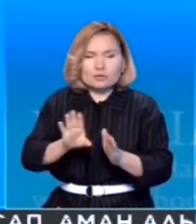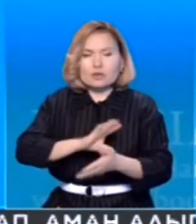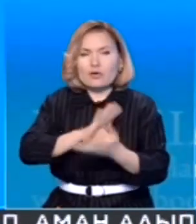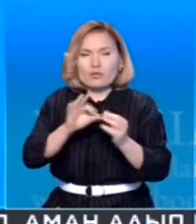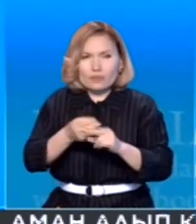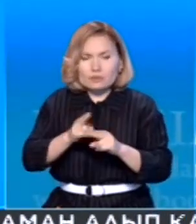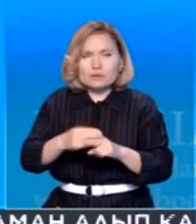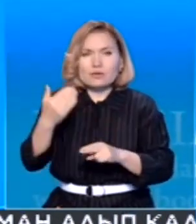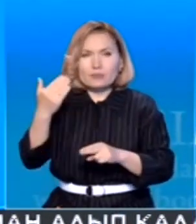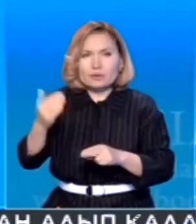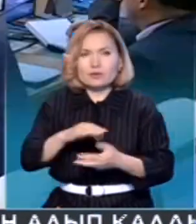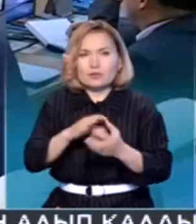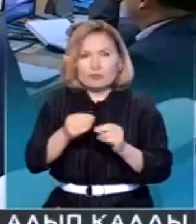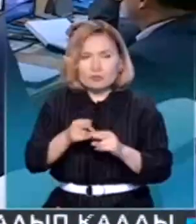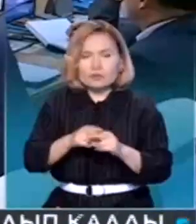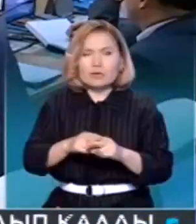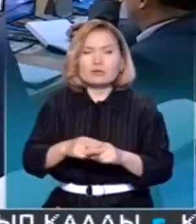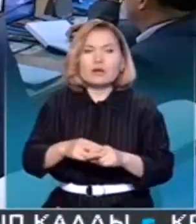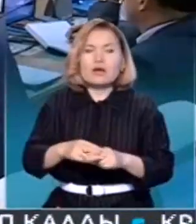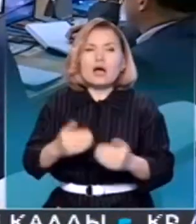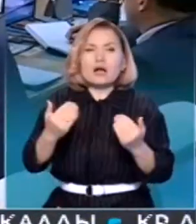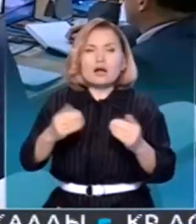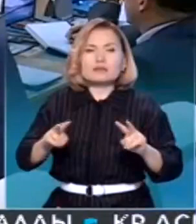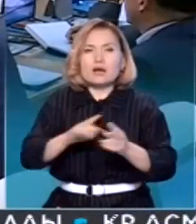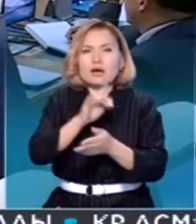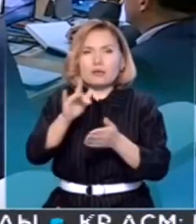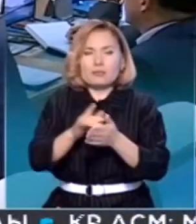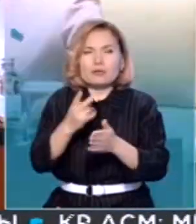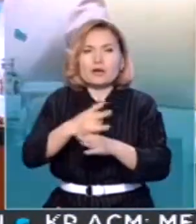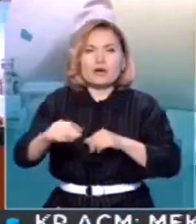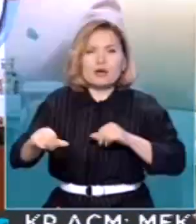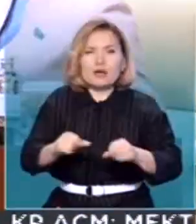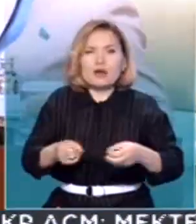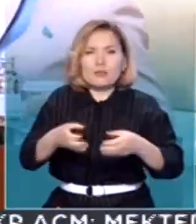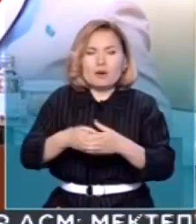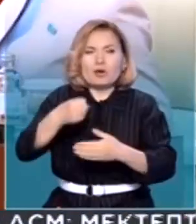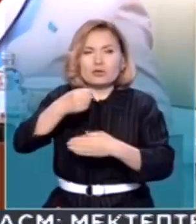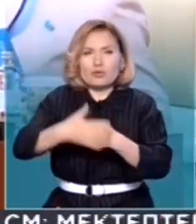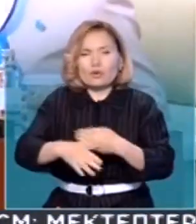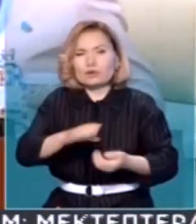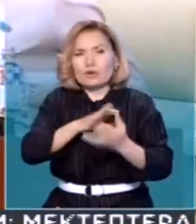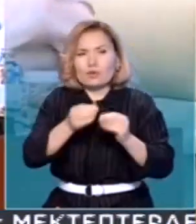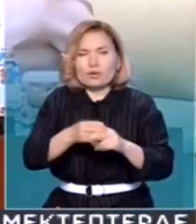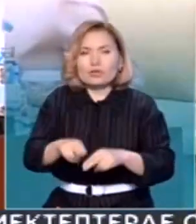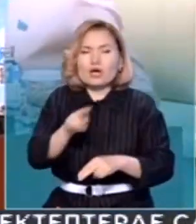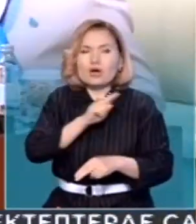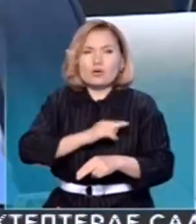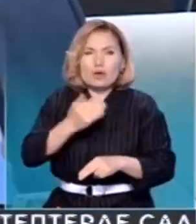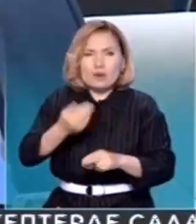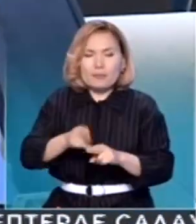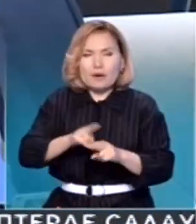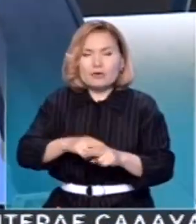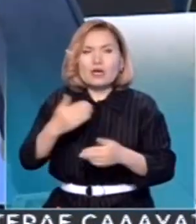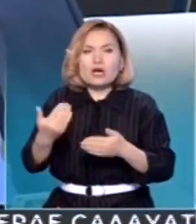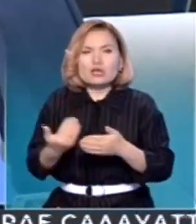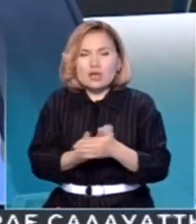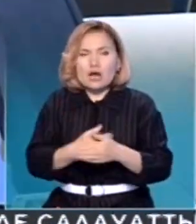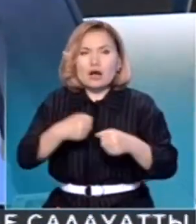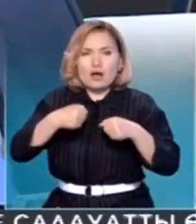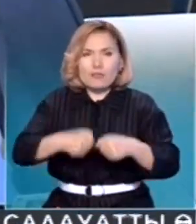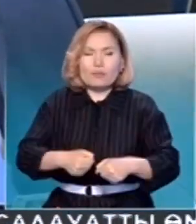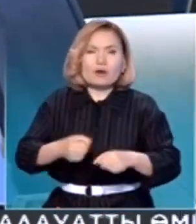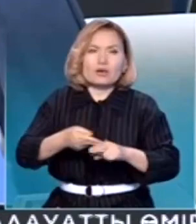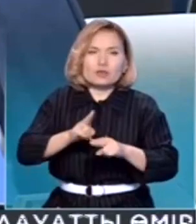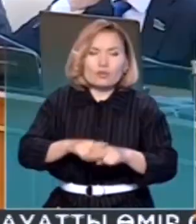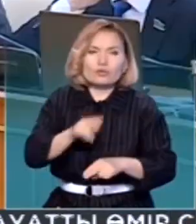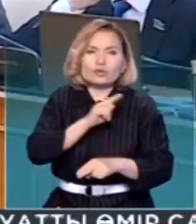керек, айту керек, мен атпайым дейді. Қазір Астанада терроризмге қарсы орталық және өңірлерде комиссия бар. Енді оларға жаңа құзырет